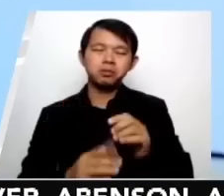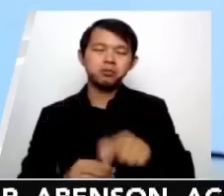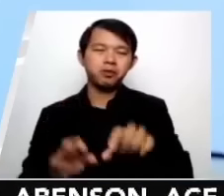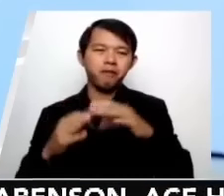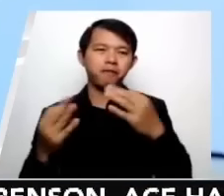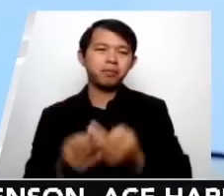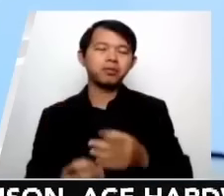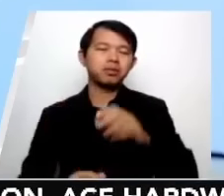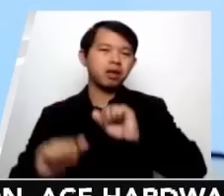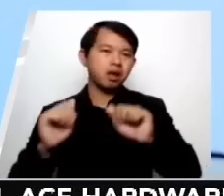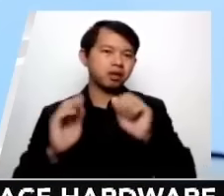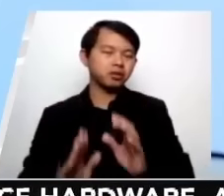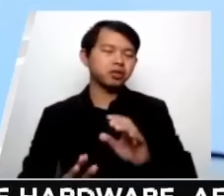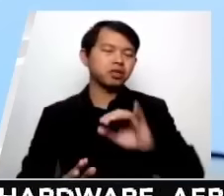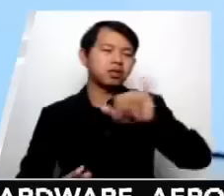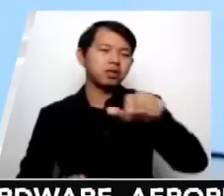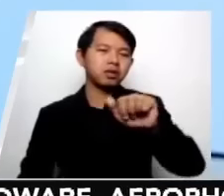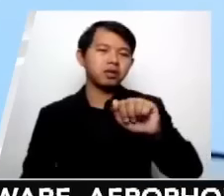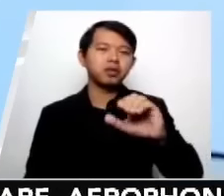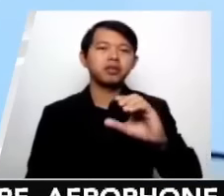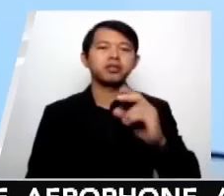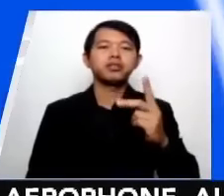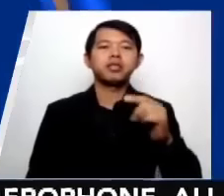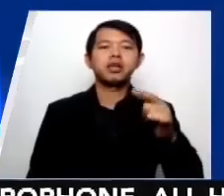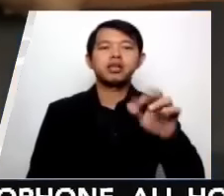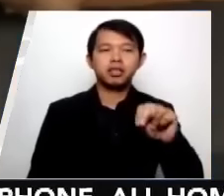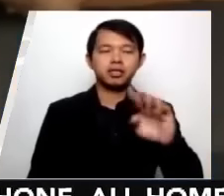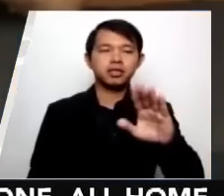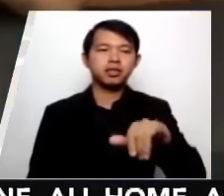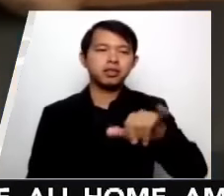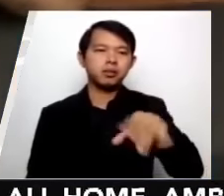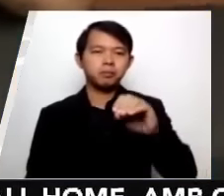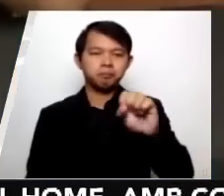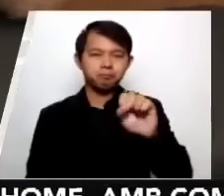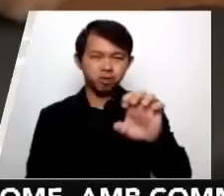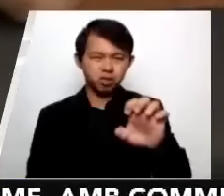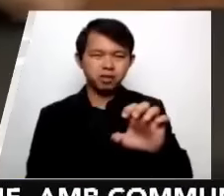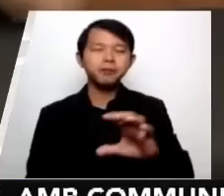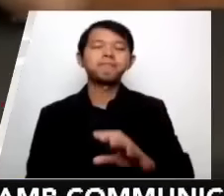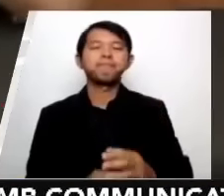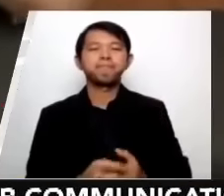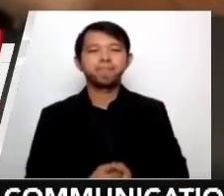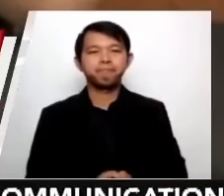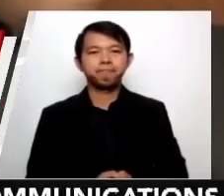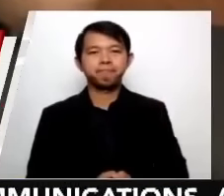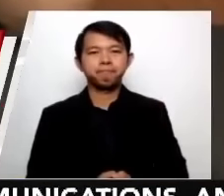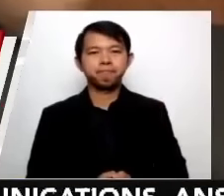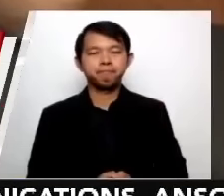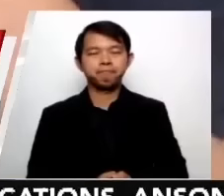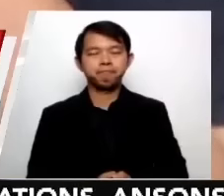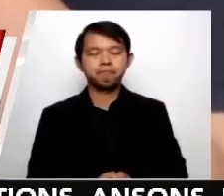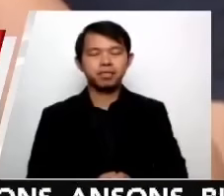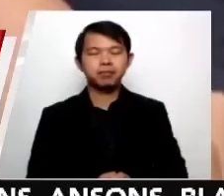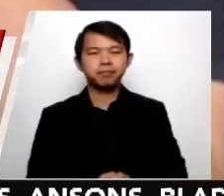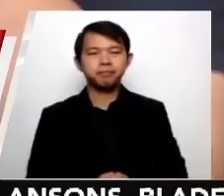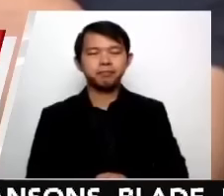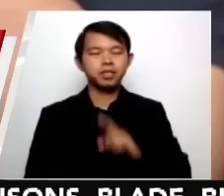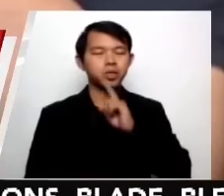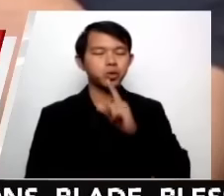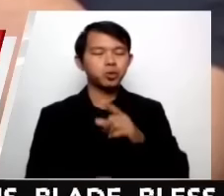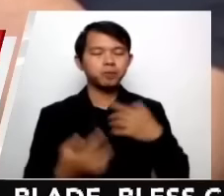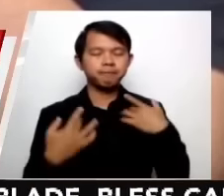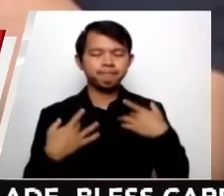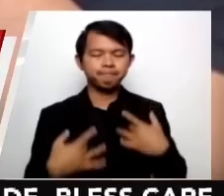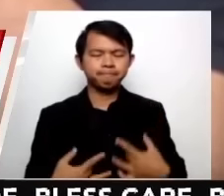ang dahilan ng pagpanaw ng batikang aktres. It's with great sadness that I